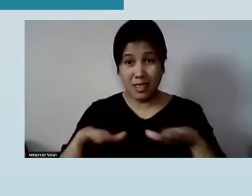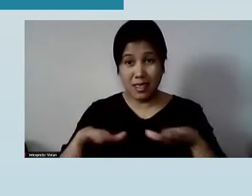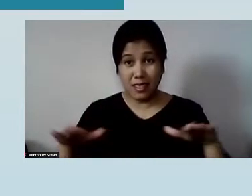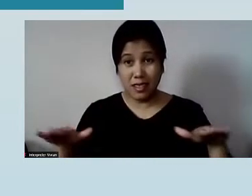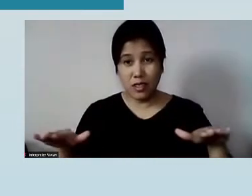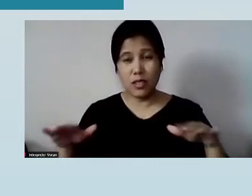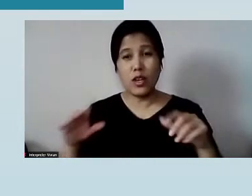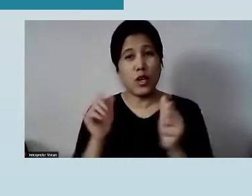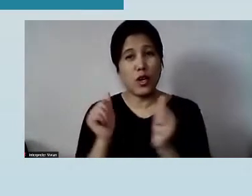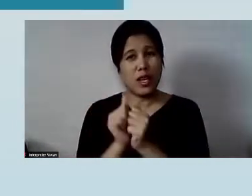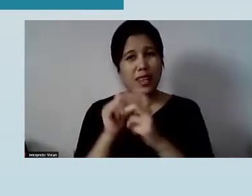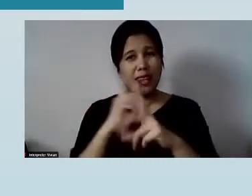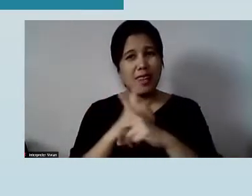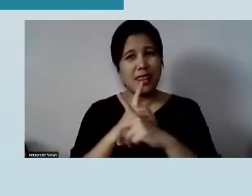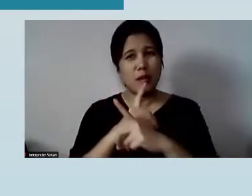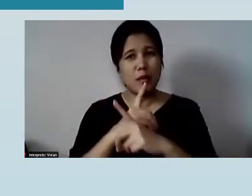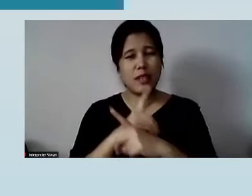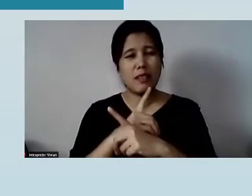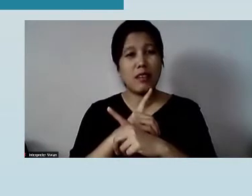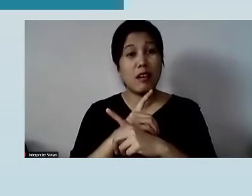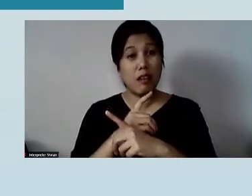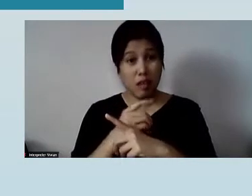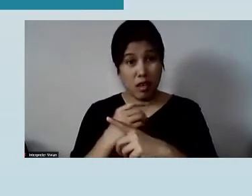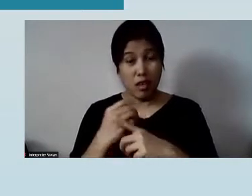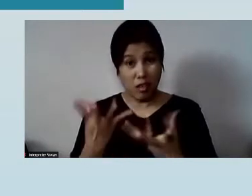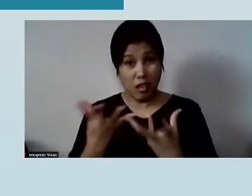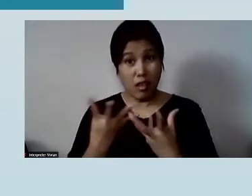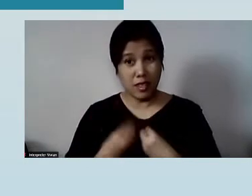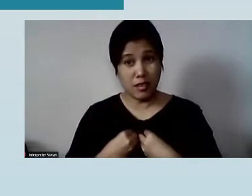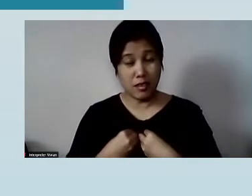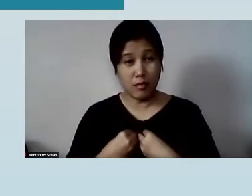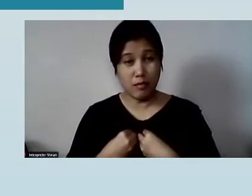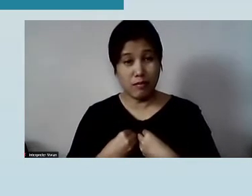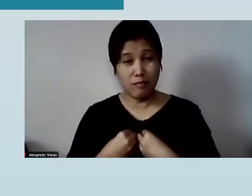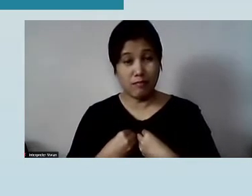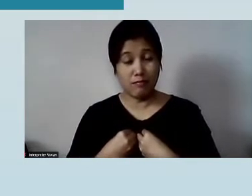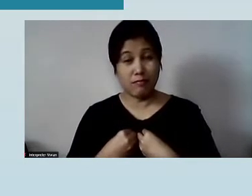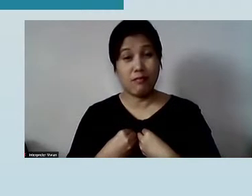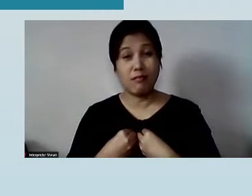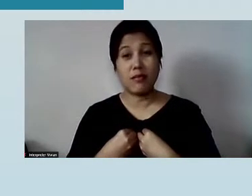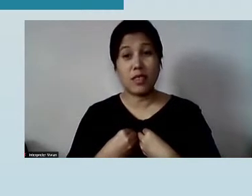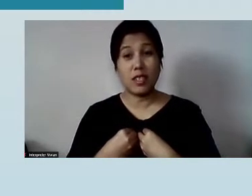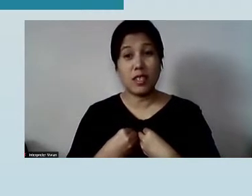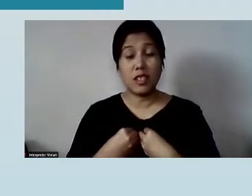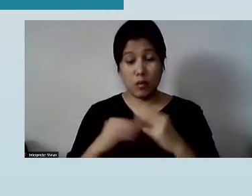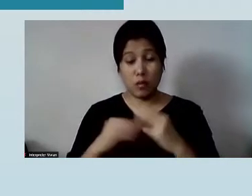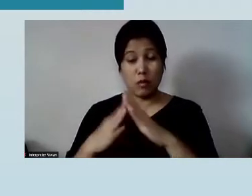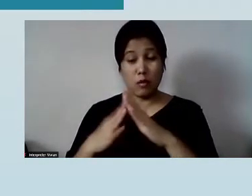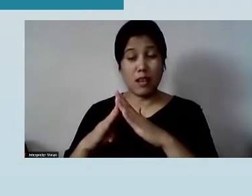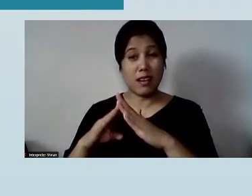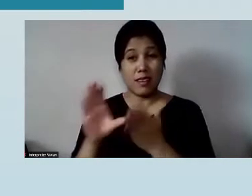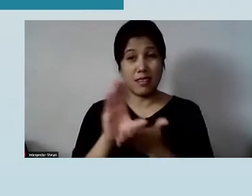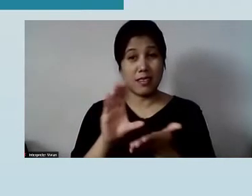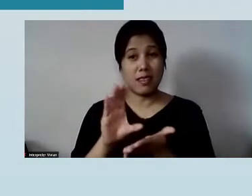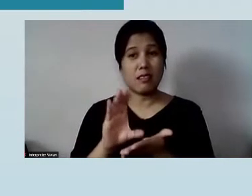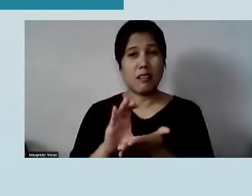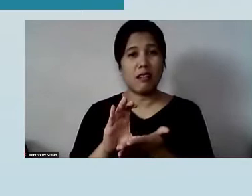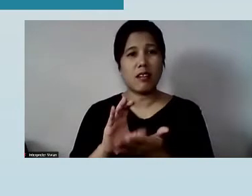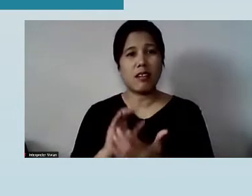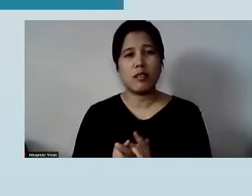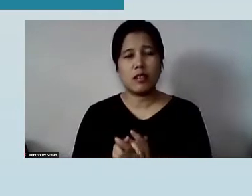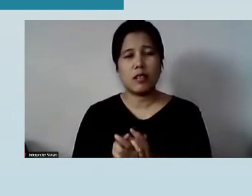with disabilities are accommodated doon sa ating mga daycare centers niyan, administered or